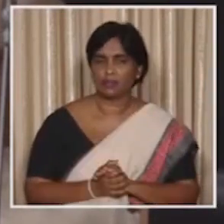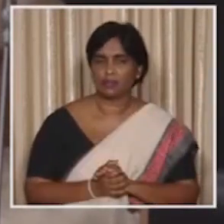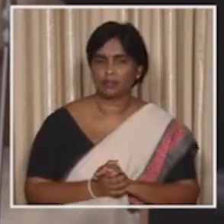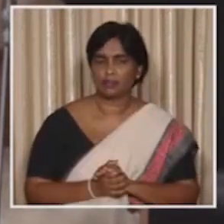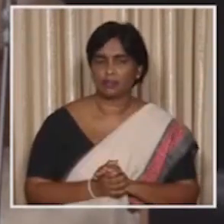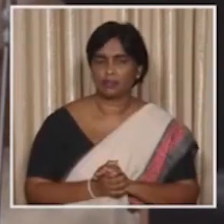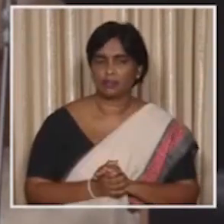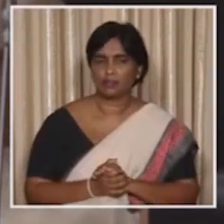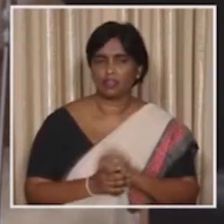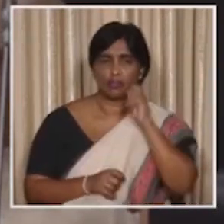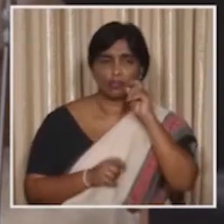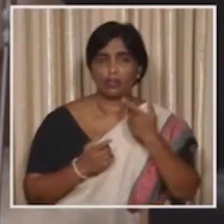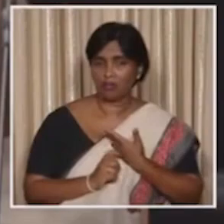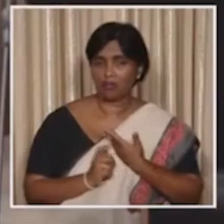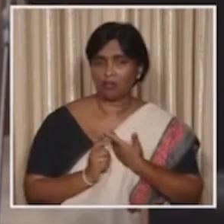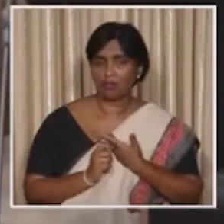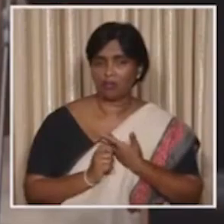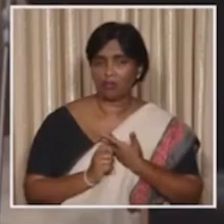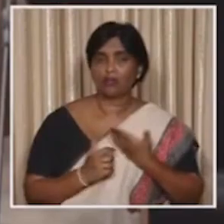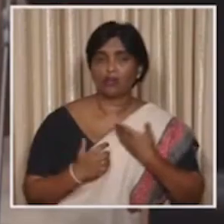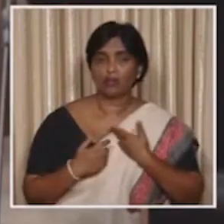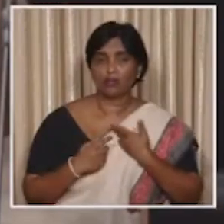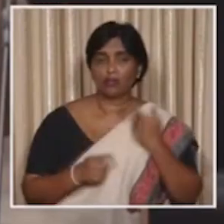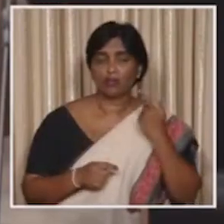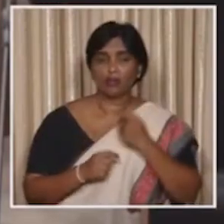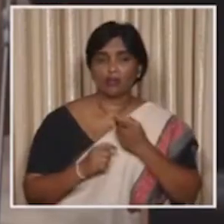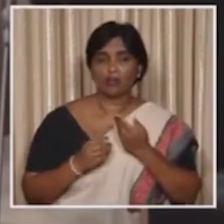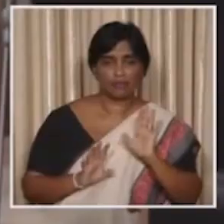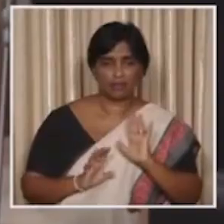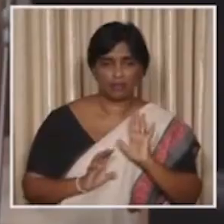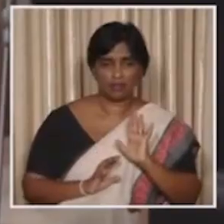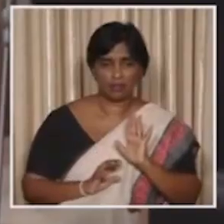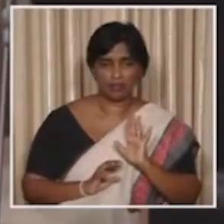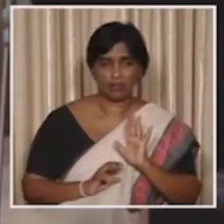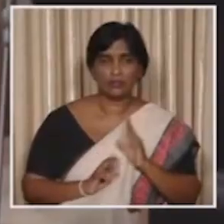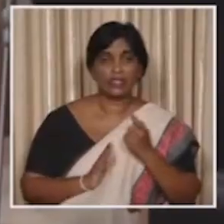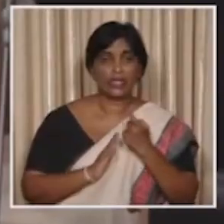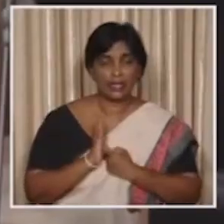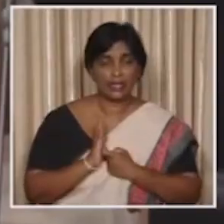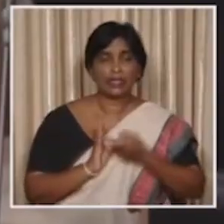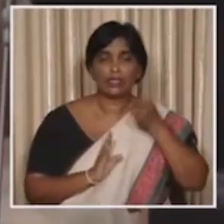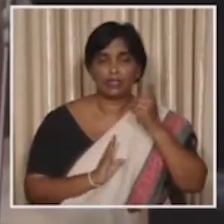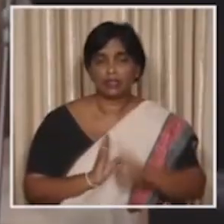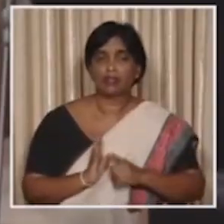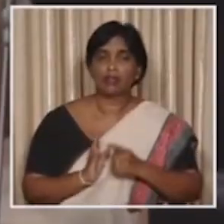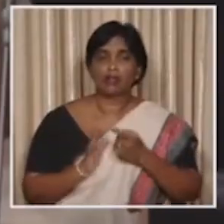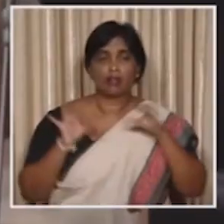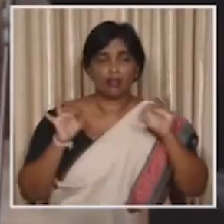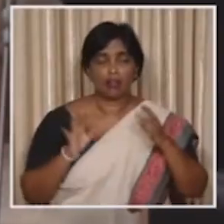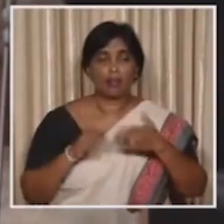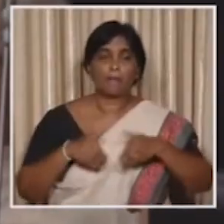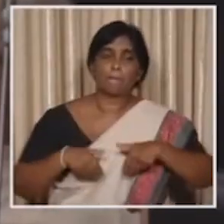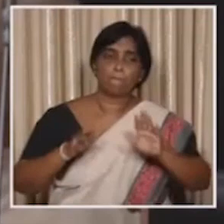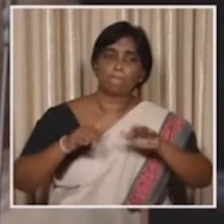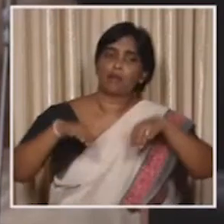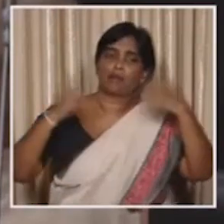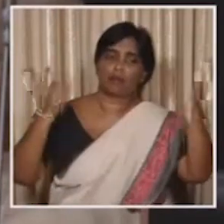ගන්න. ජනතාව අපිට ගෙවන්නේ. අපිට ගෙවන්නේ රඟපාන්න නෙමෙයි. නීති සම්මත කරන්න. රඟපාන්න පුළුවන් පාර ගිහි.